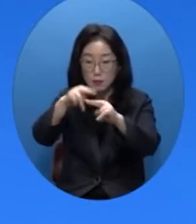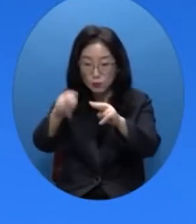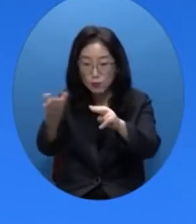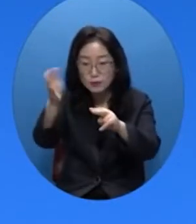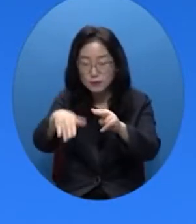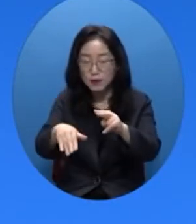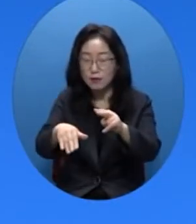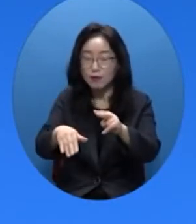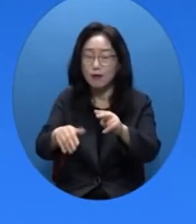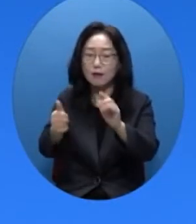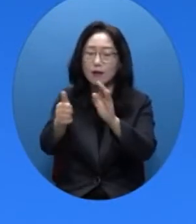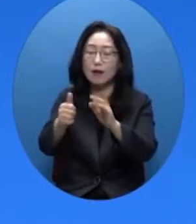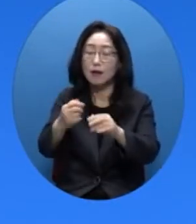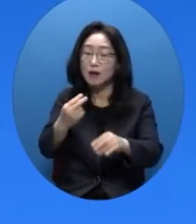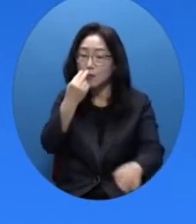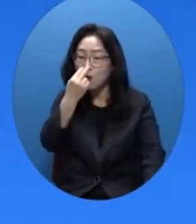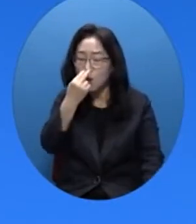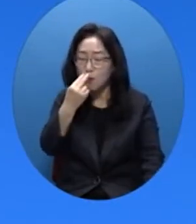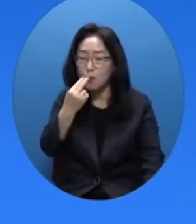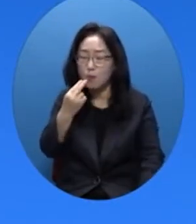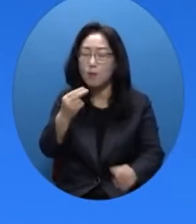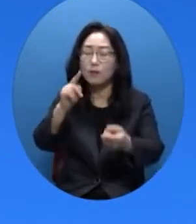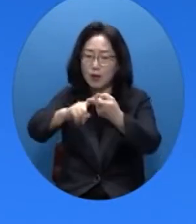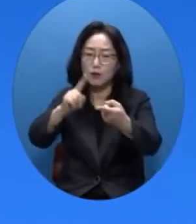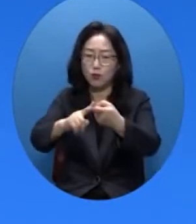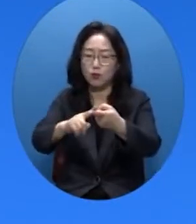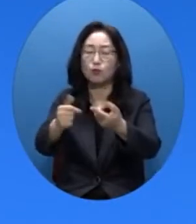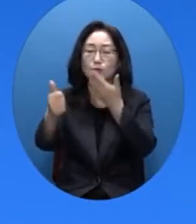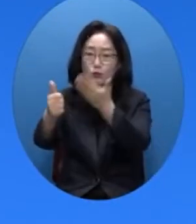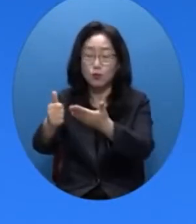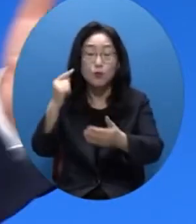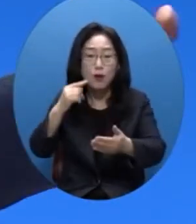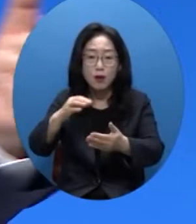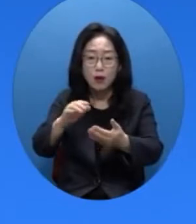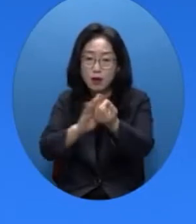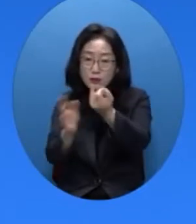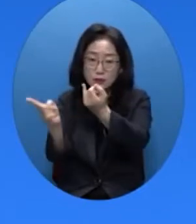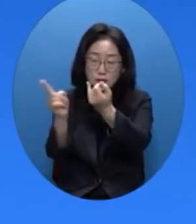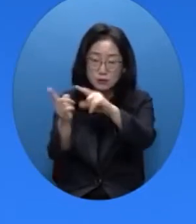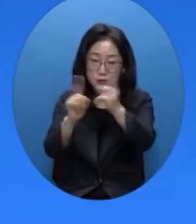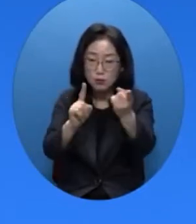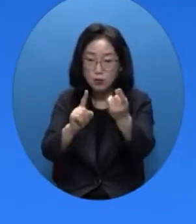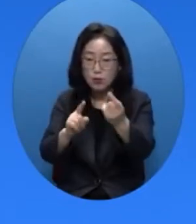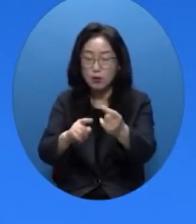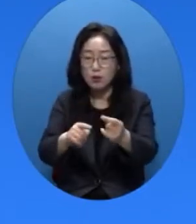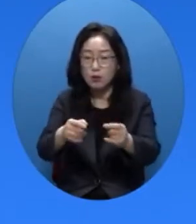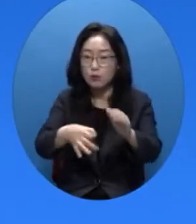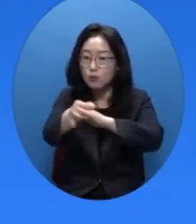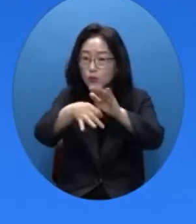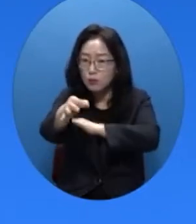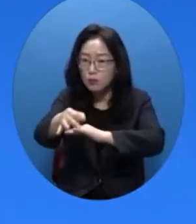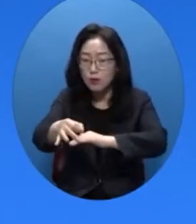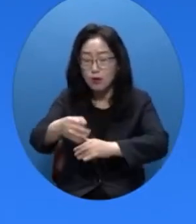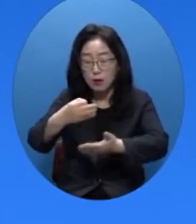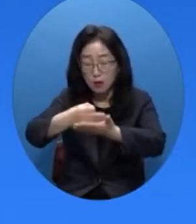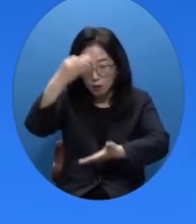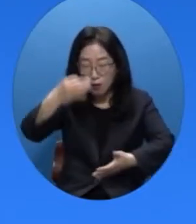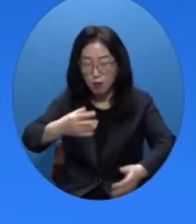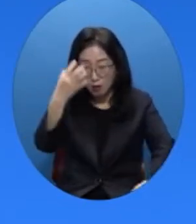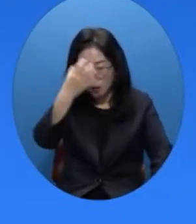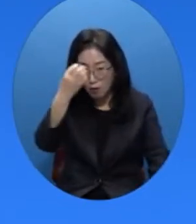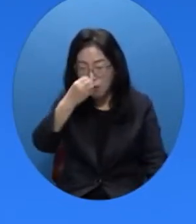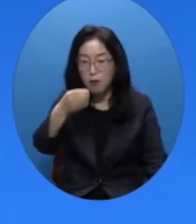건강 보험을 계속 유지 해 줘서 능력치를 엄청나게 많이 나오거든요 한번 병원에 들어갔다 나오면 보통 맵만 번씩 냅니다 우리나라는